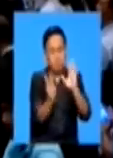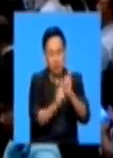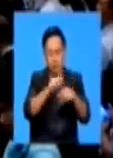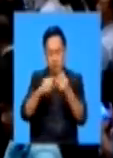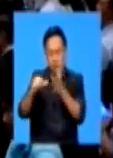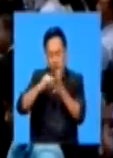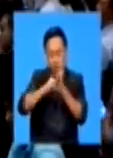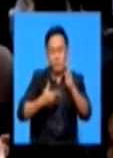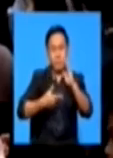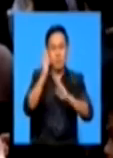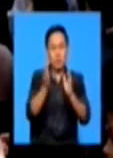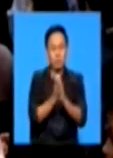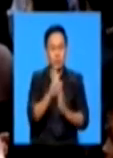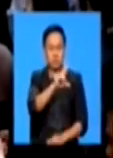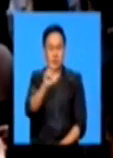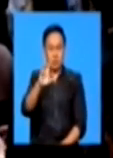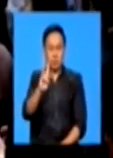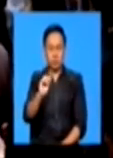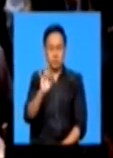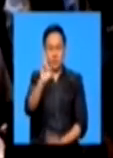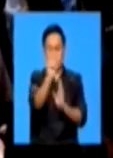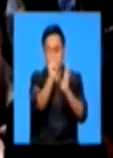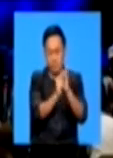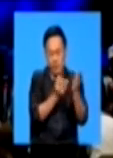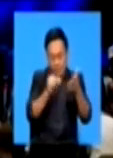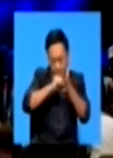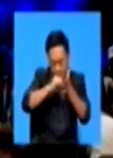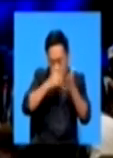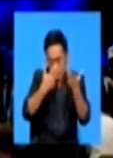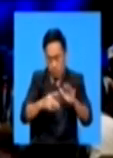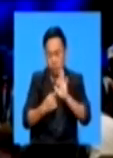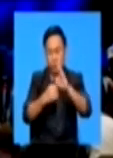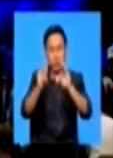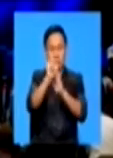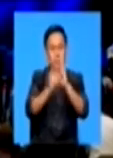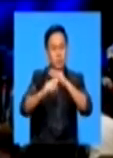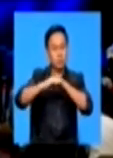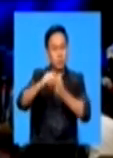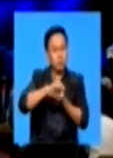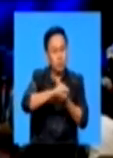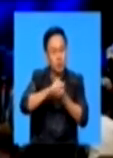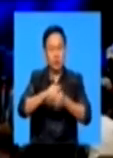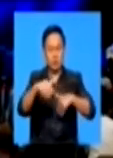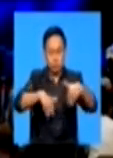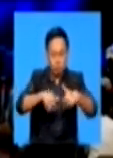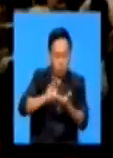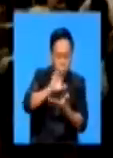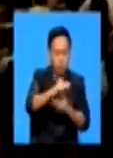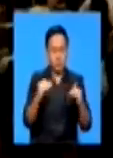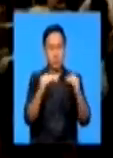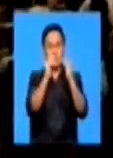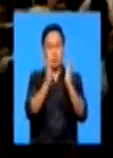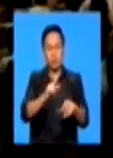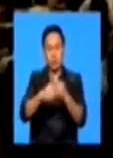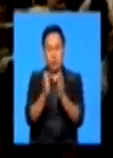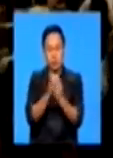น367ฉบับนะครับทั้งเรื่องกฎหมายอำนวยความสะดวกการค้าการลงทุนสิทธิมนุษยชนและกฎหมายที่ประชา